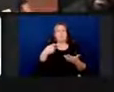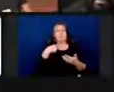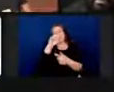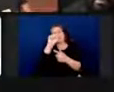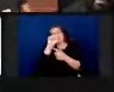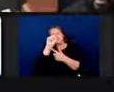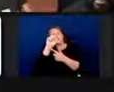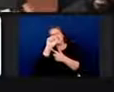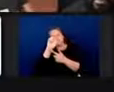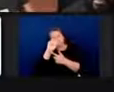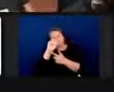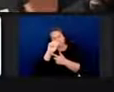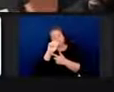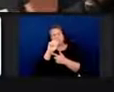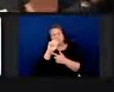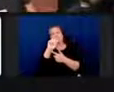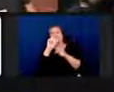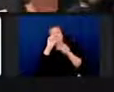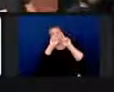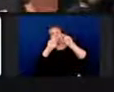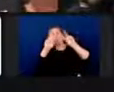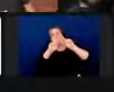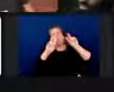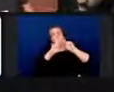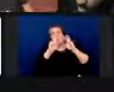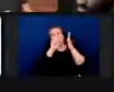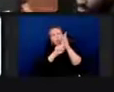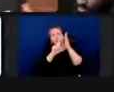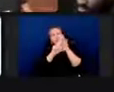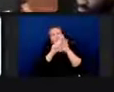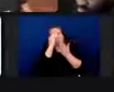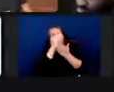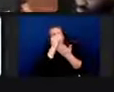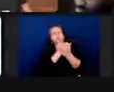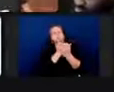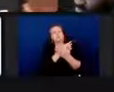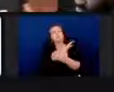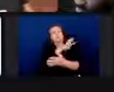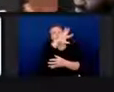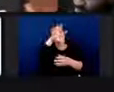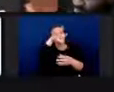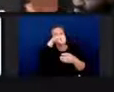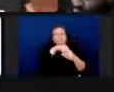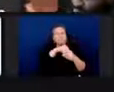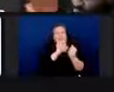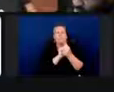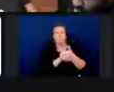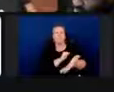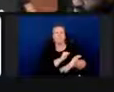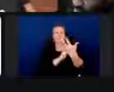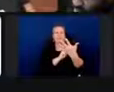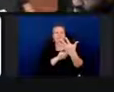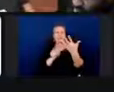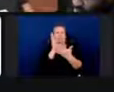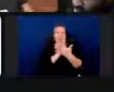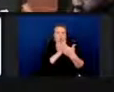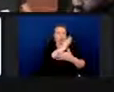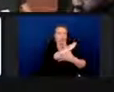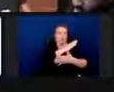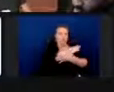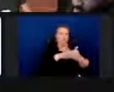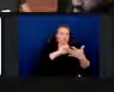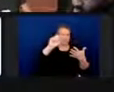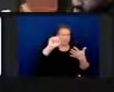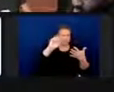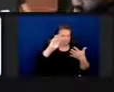ومن المهم أيضا أن يكون هناك تركيز طبعا على المجالات